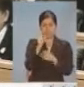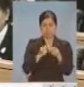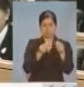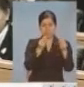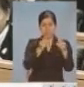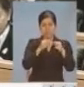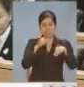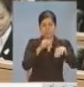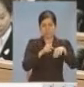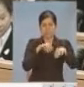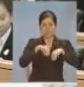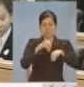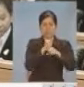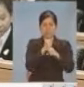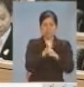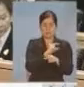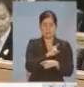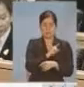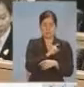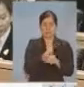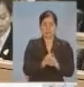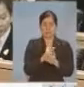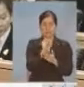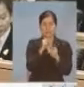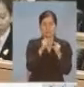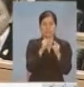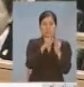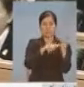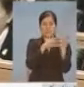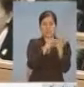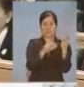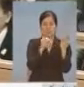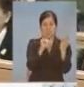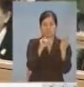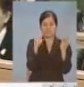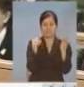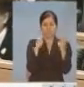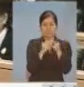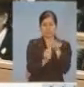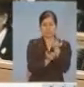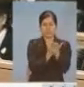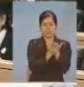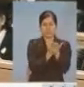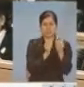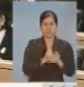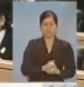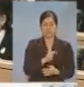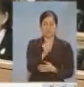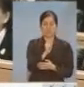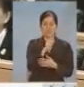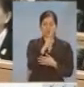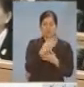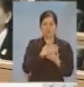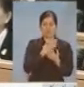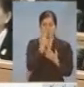ของโครงการจัดทำรายละเอียดการดำเนินโครงการที่สอดคล้องกับยุทธศาสตร์และแผนงานท้ายพระราชบัญญัติฉบับนี้และเมื่อเรามาดู